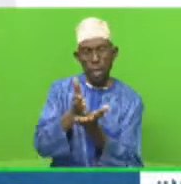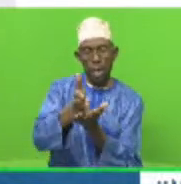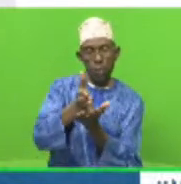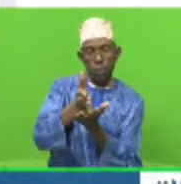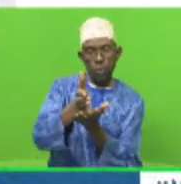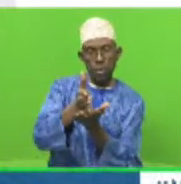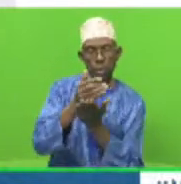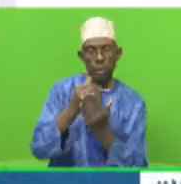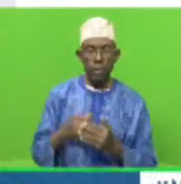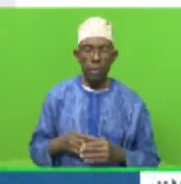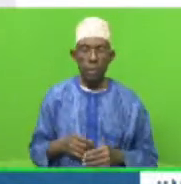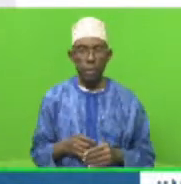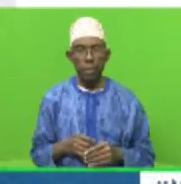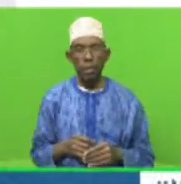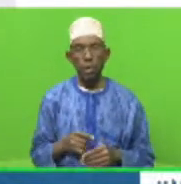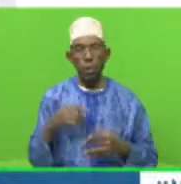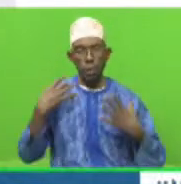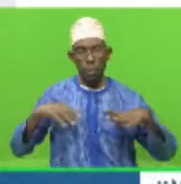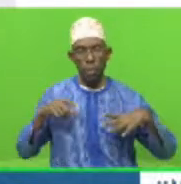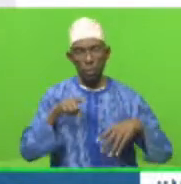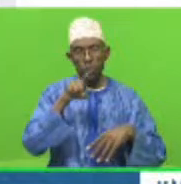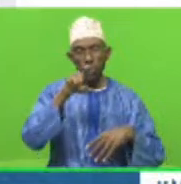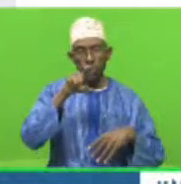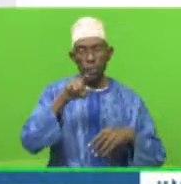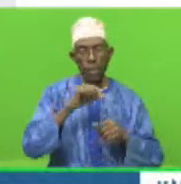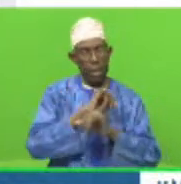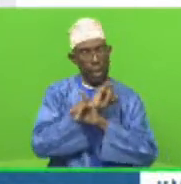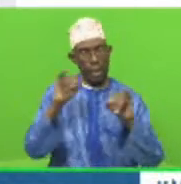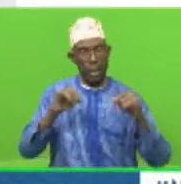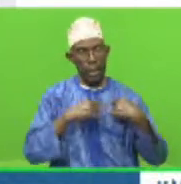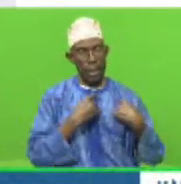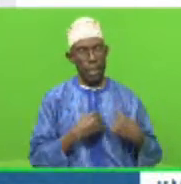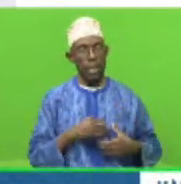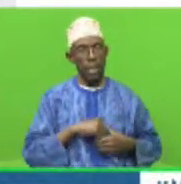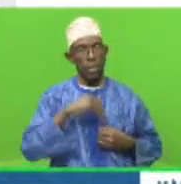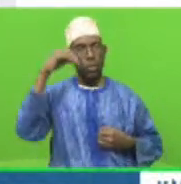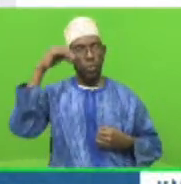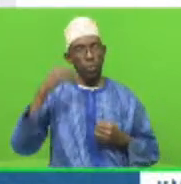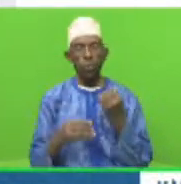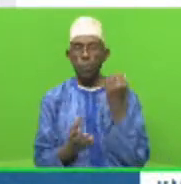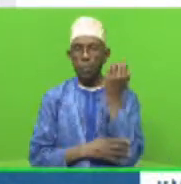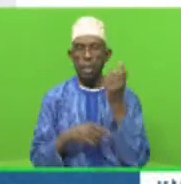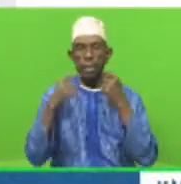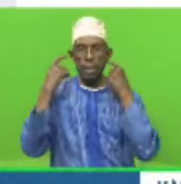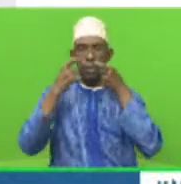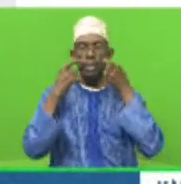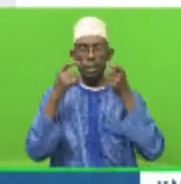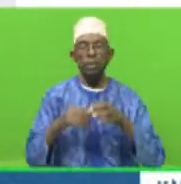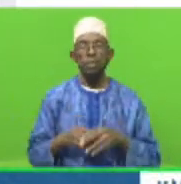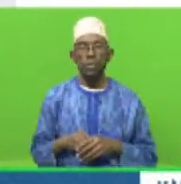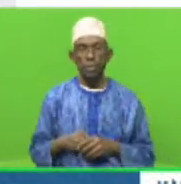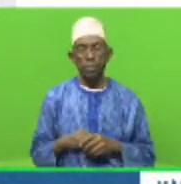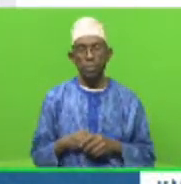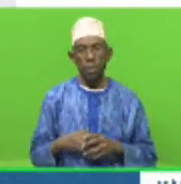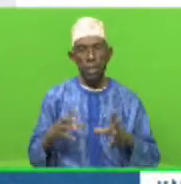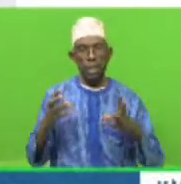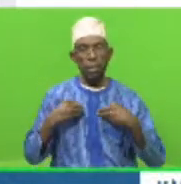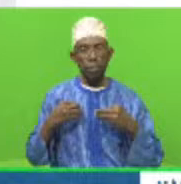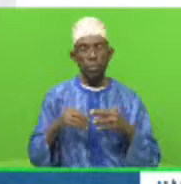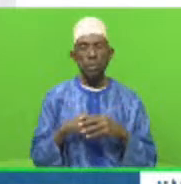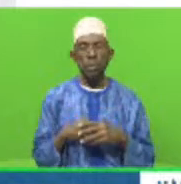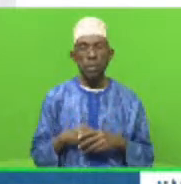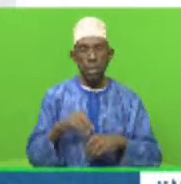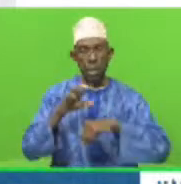وأنواع الكرامة. أيها الإنسان، طهر نفسك من الخبائث وزكها بالاستجابة والقبول لما